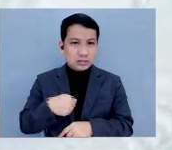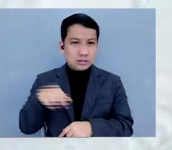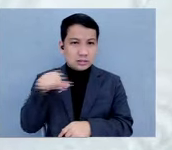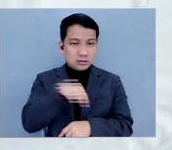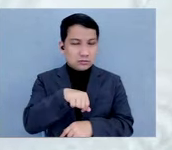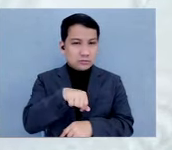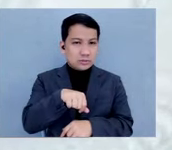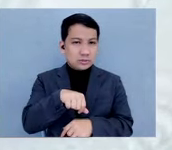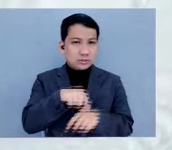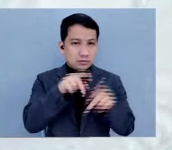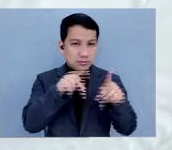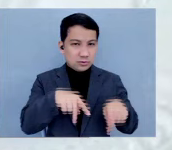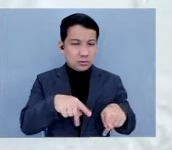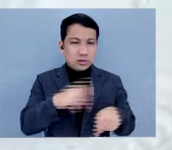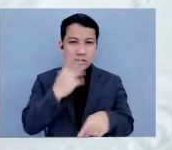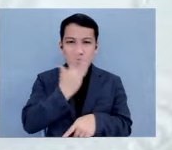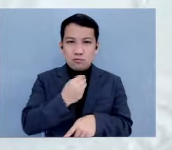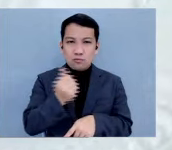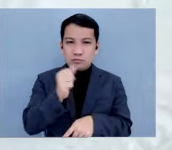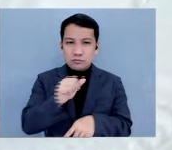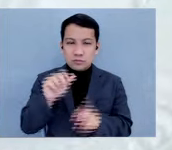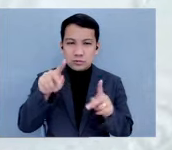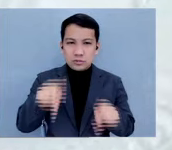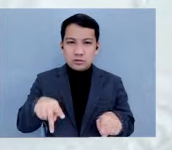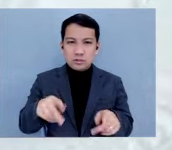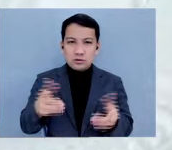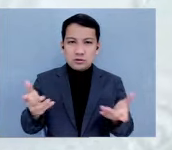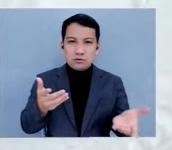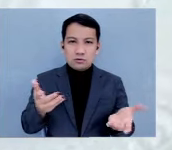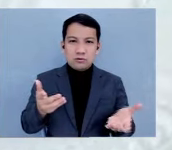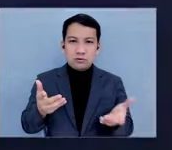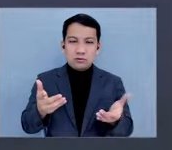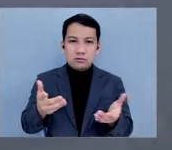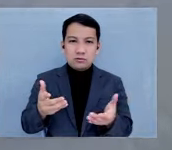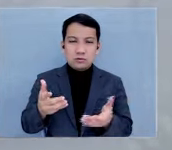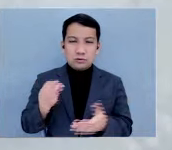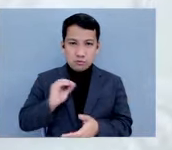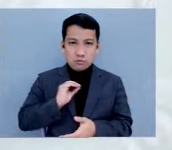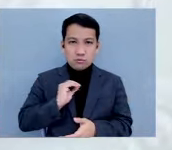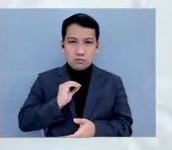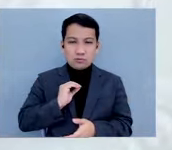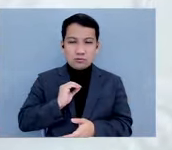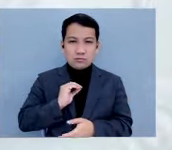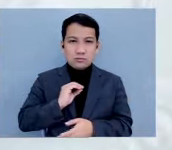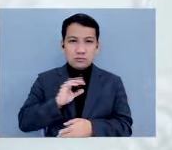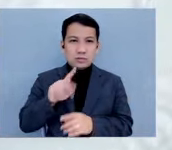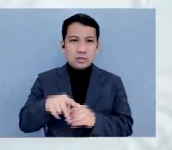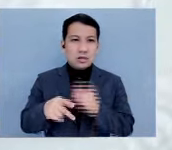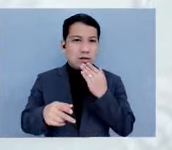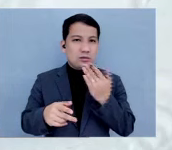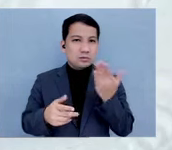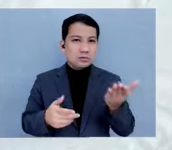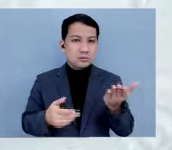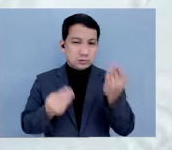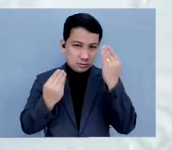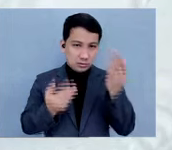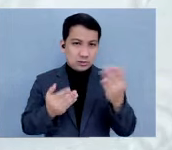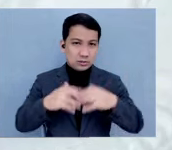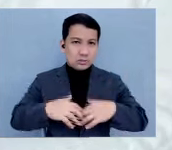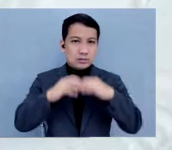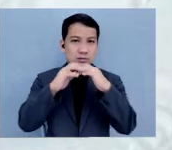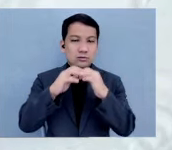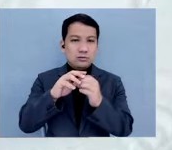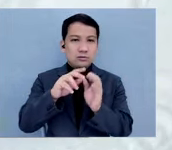manglulupig na mga tao. Kanuman o kalahi ko, upang aking maitayo ang